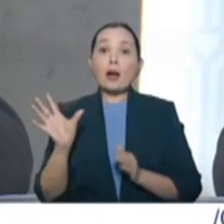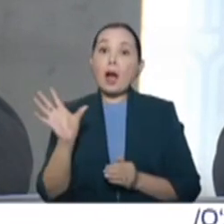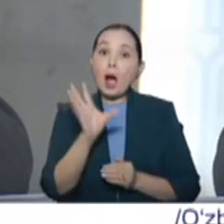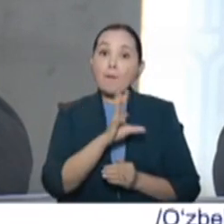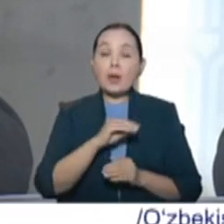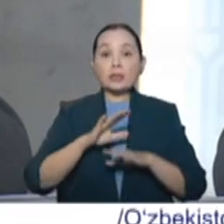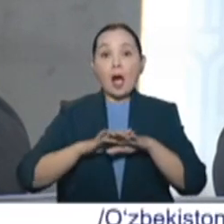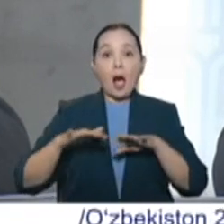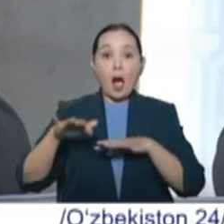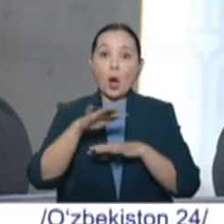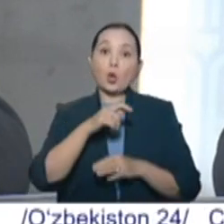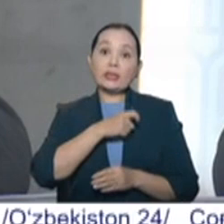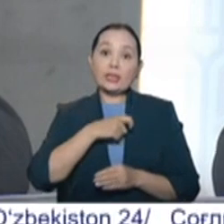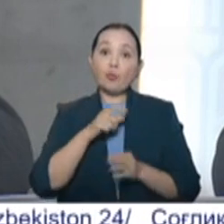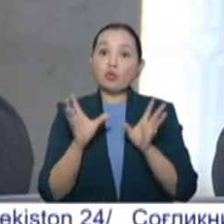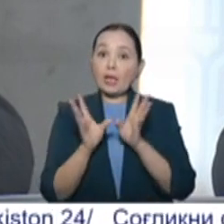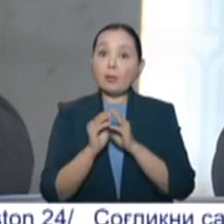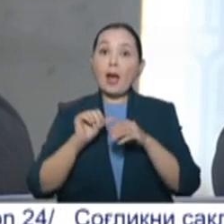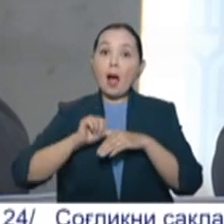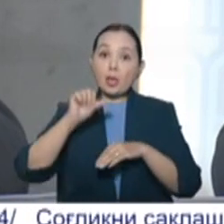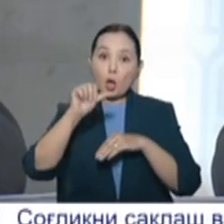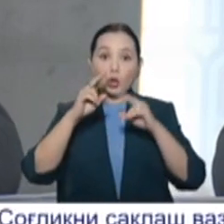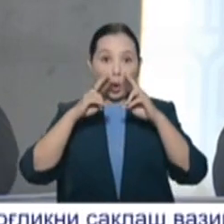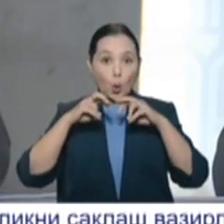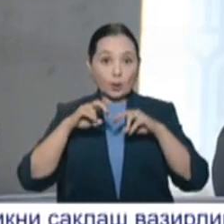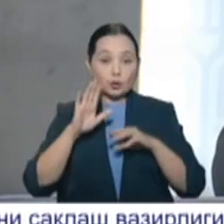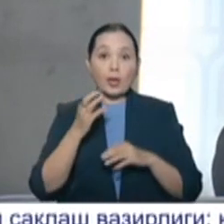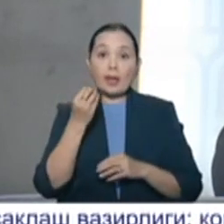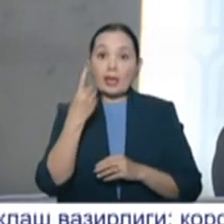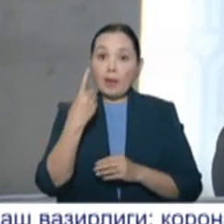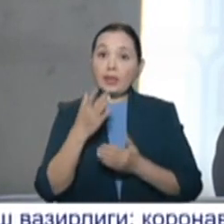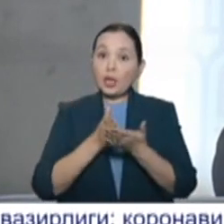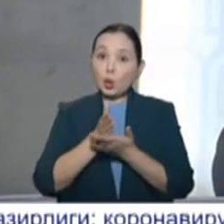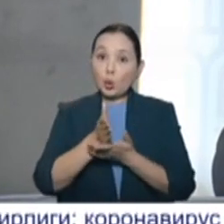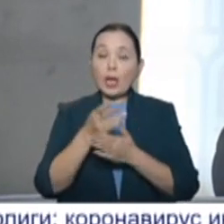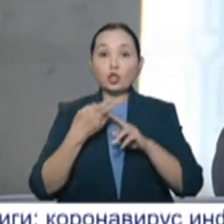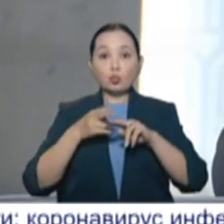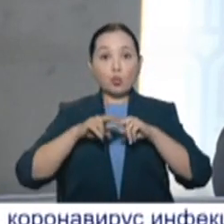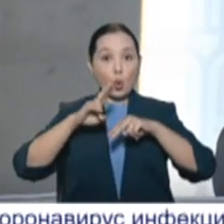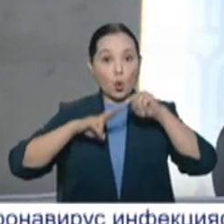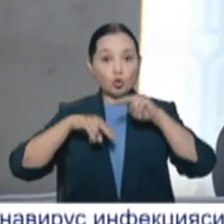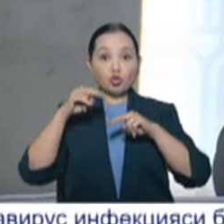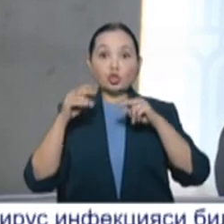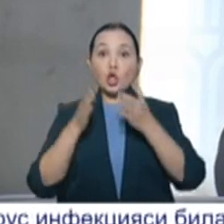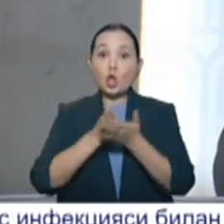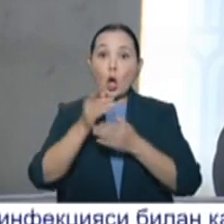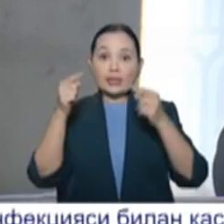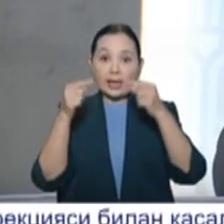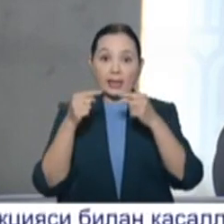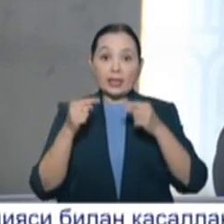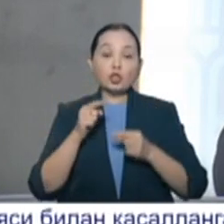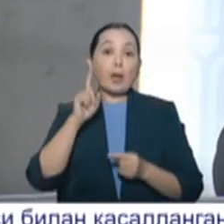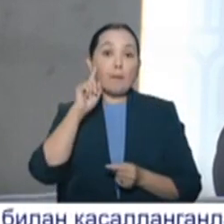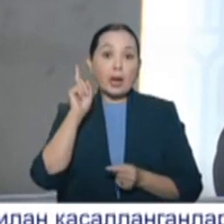o'sha aholi bilan, deputatlar bilan alohida ko'rib chiqiladi. Yana bitta yo'nalish bu qurilish sohasiga tegishli. Bilasizlar,